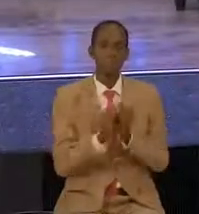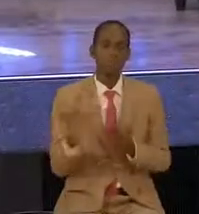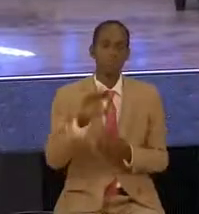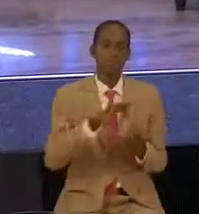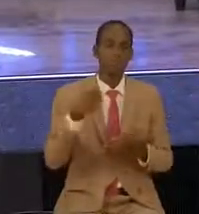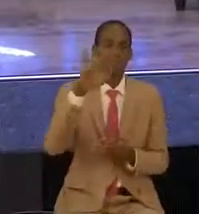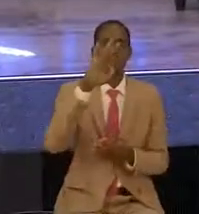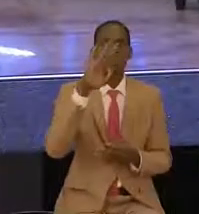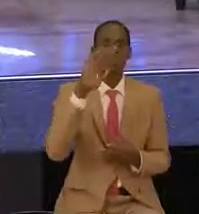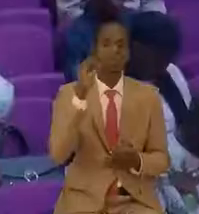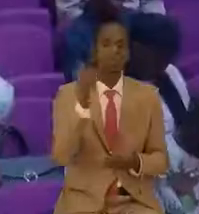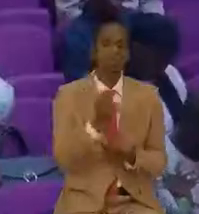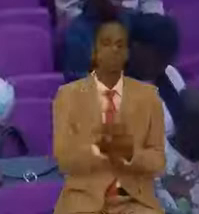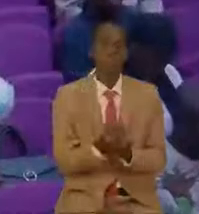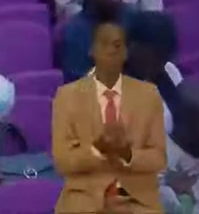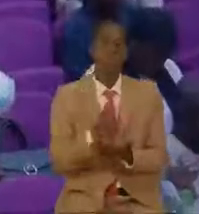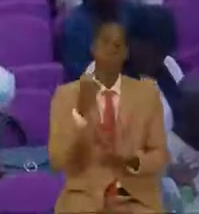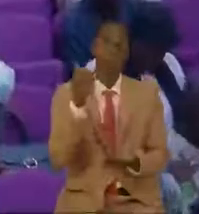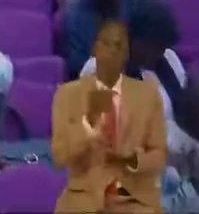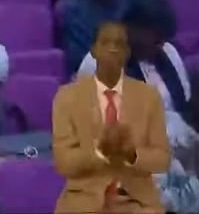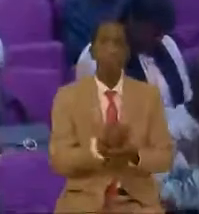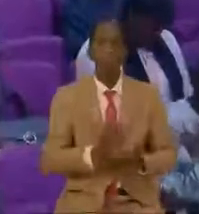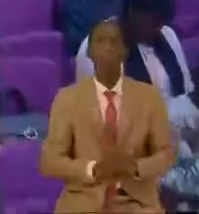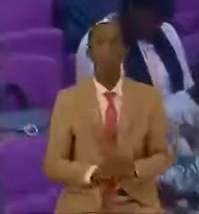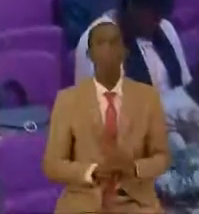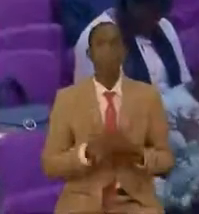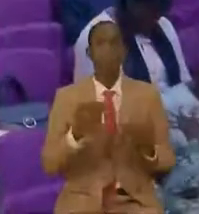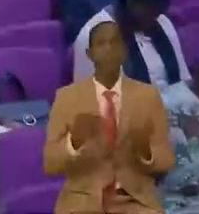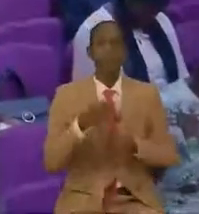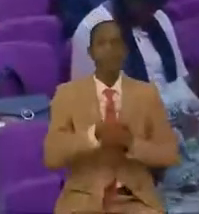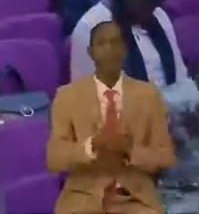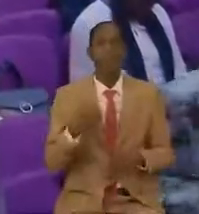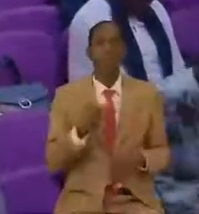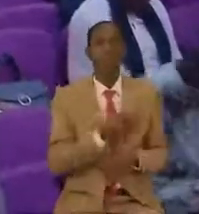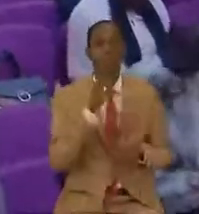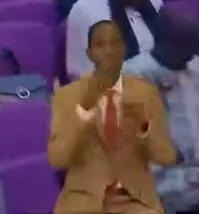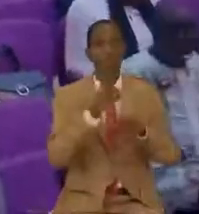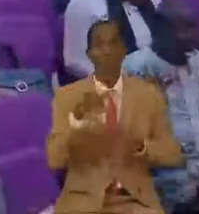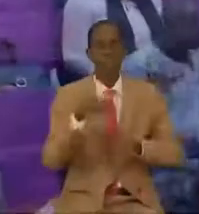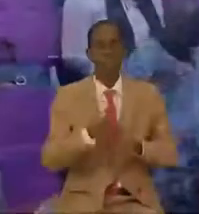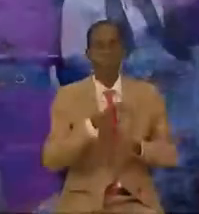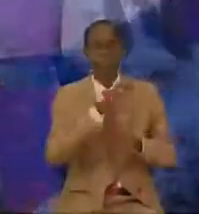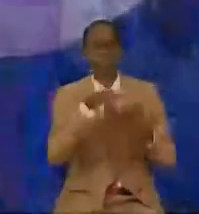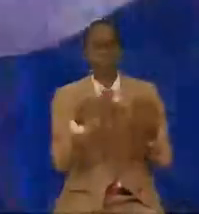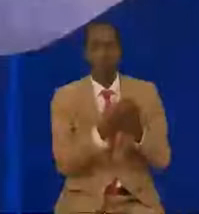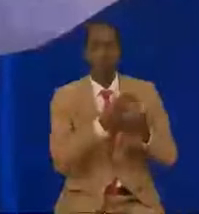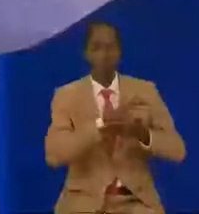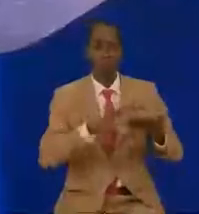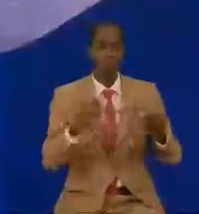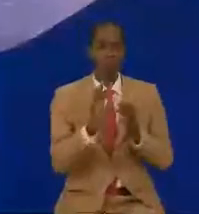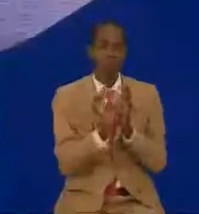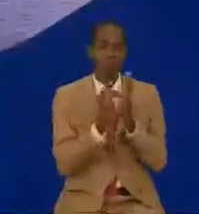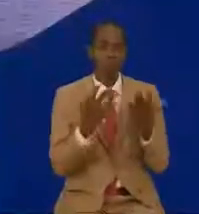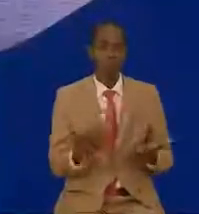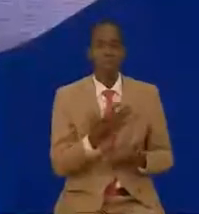soit avec votre esprit. Amen. Ce soir, nous allons voir ces versets